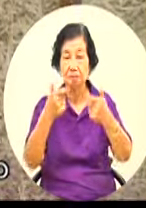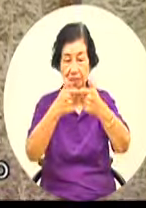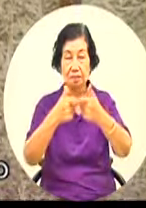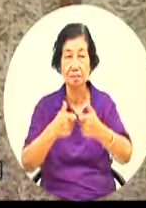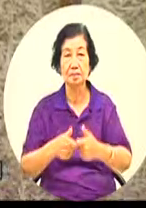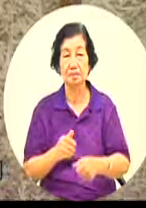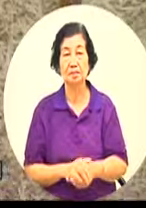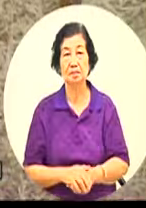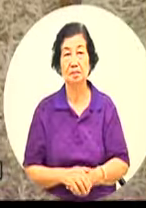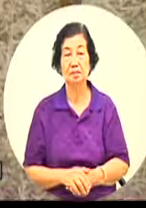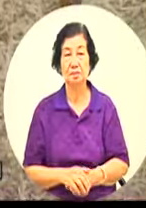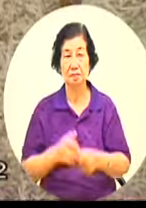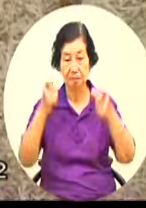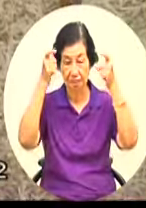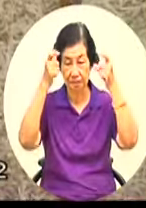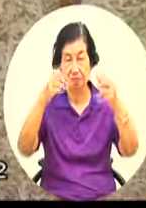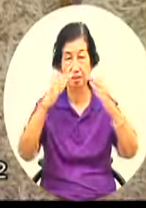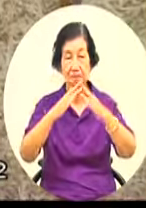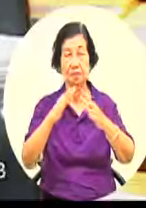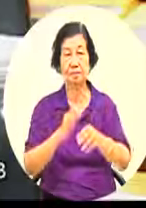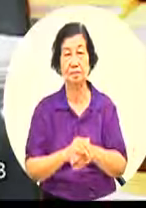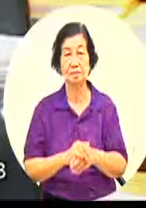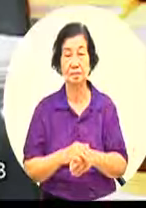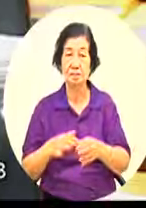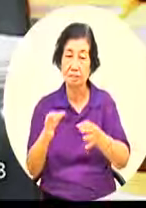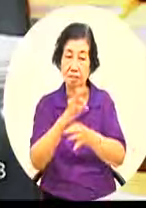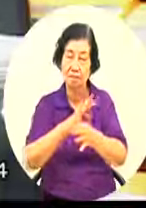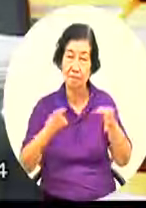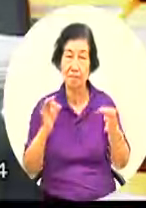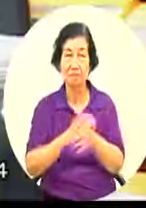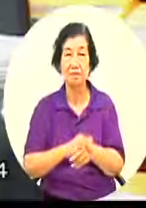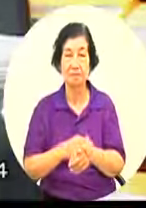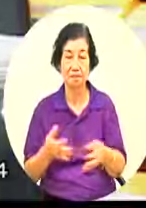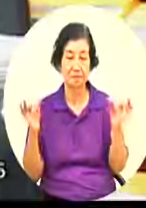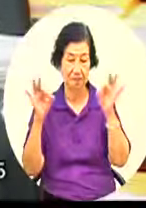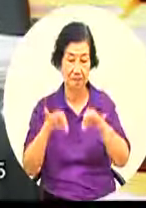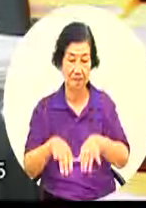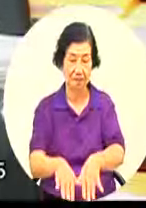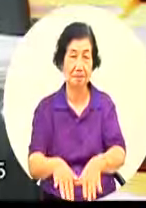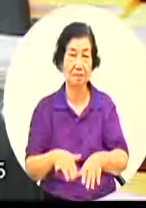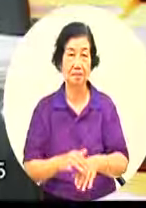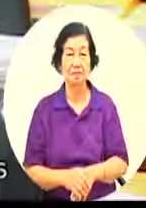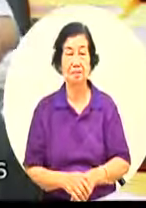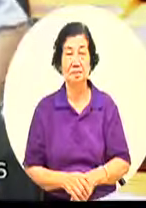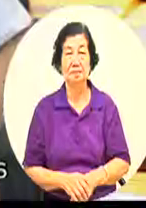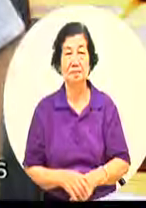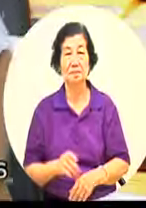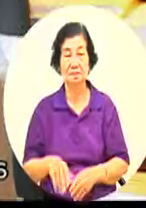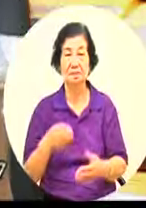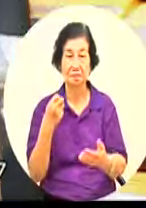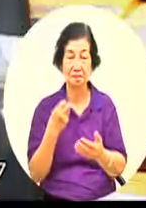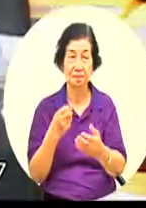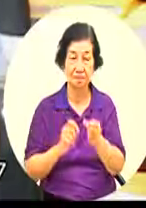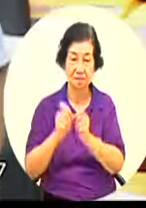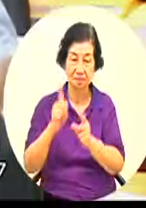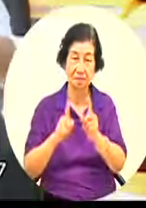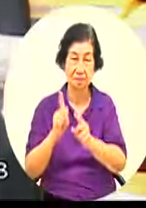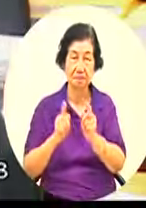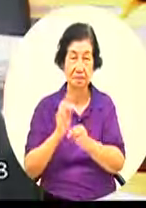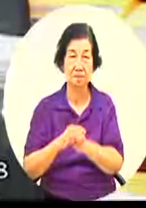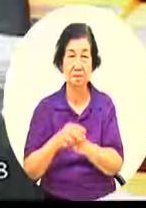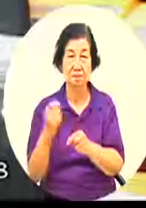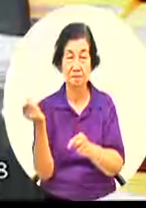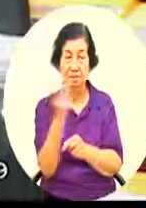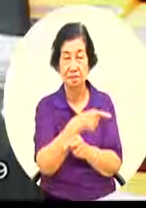理就对了。高雄市的经济不景气比其他的县市更严重，那我是觉得建议